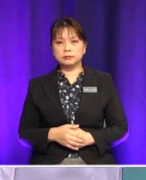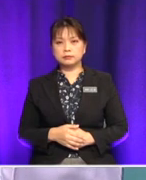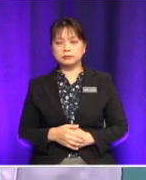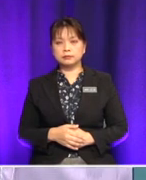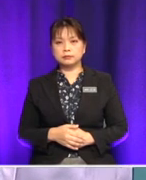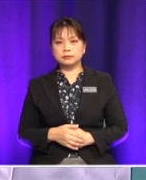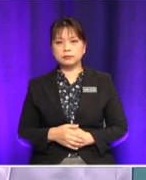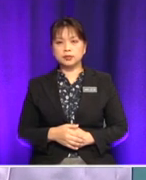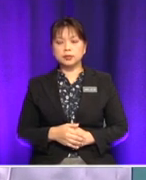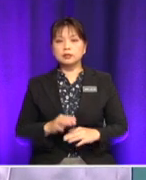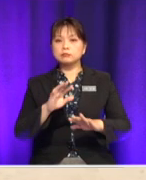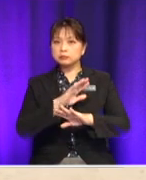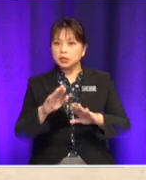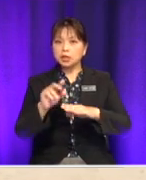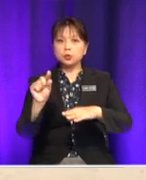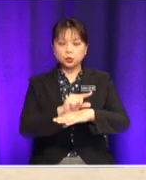cemas